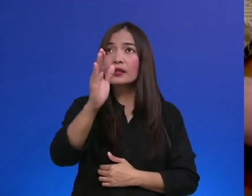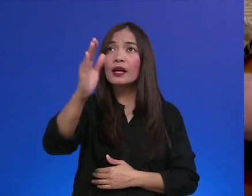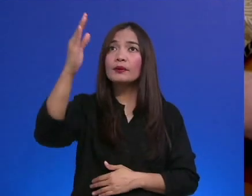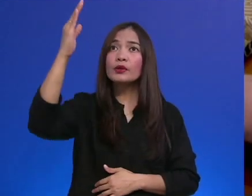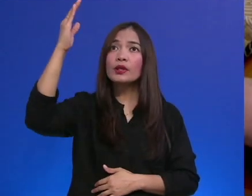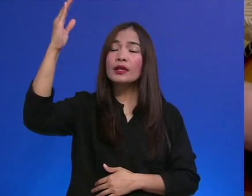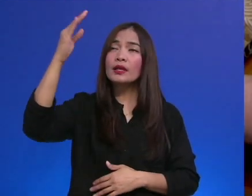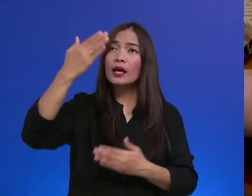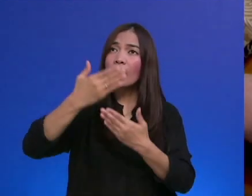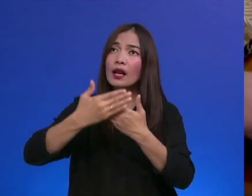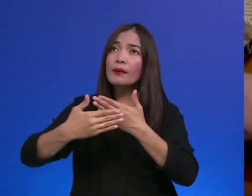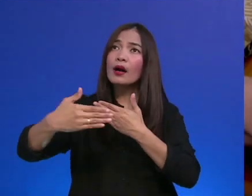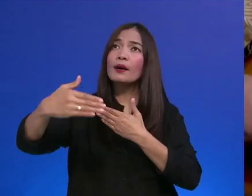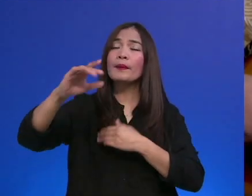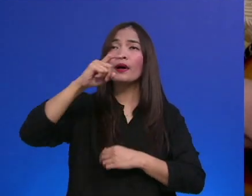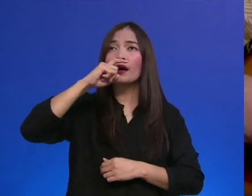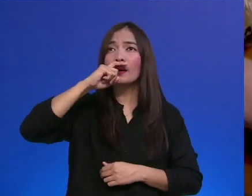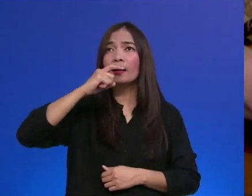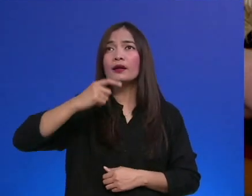setiamu kekal